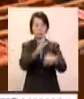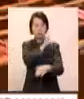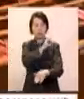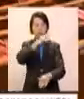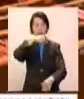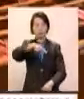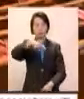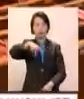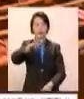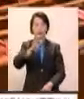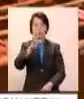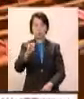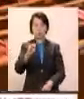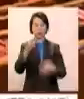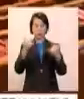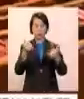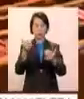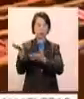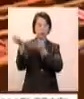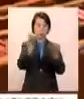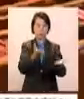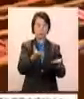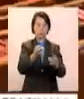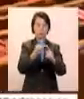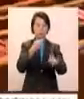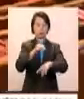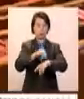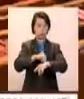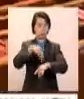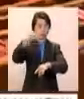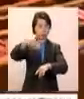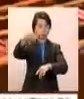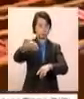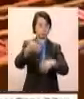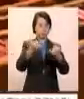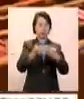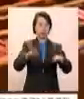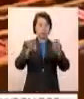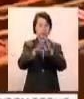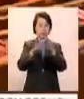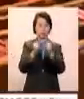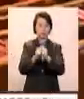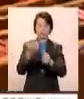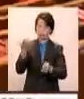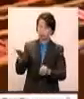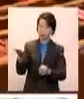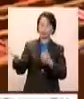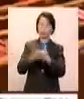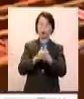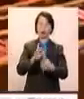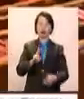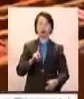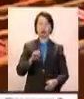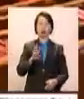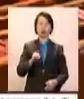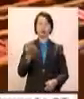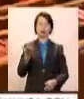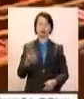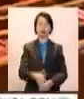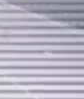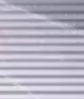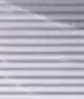Bersatu Tun Dr. Mahathir Mohamad. Perkembangannya akan kami bawakan kepada anda dari masa ke masa. Berita lain kita bersama dengan Lokman dan Mazalina di Angkasa Puri. Silakan.